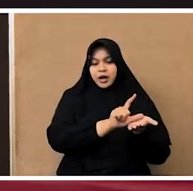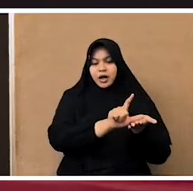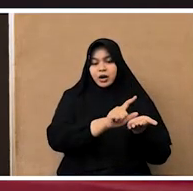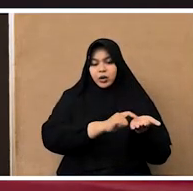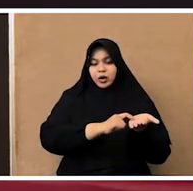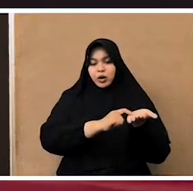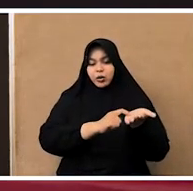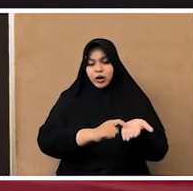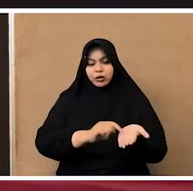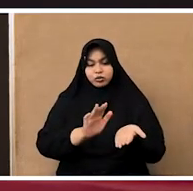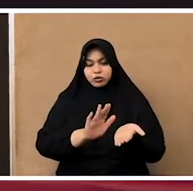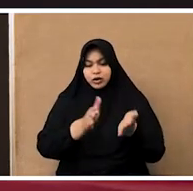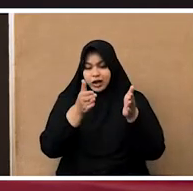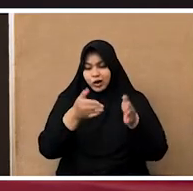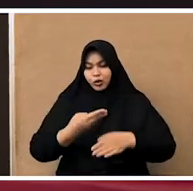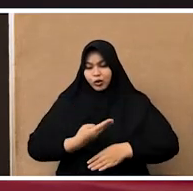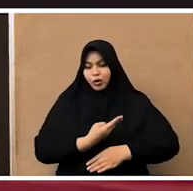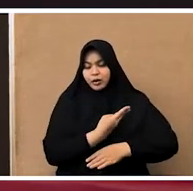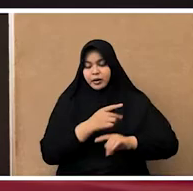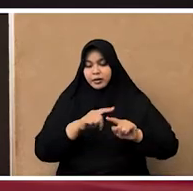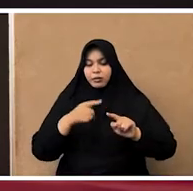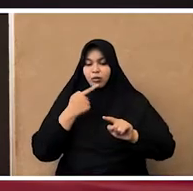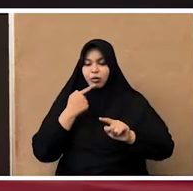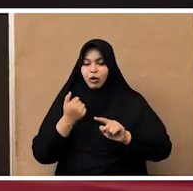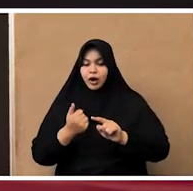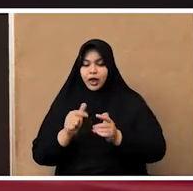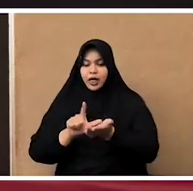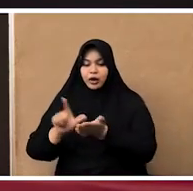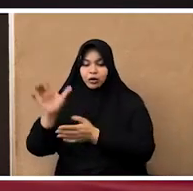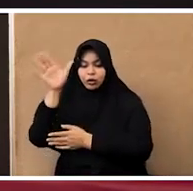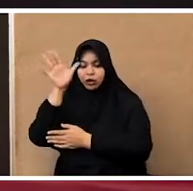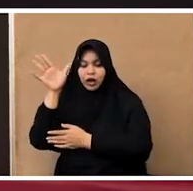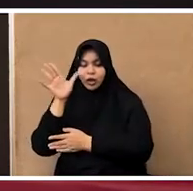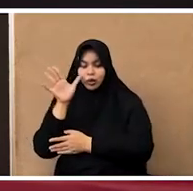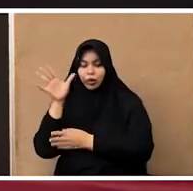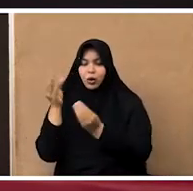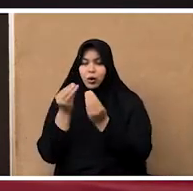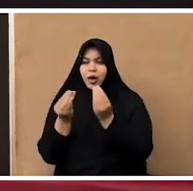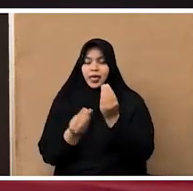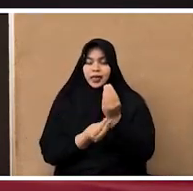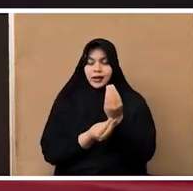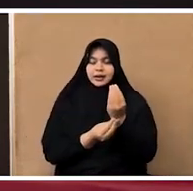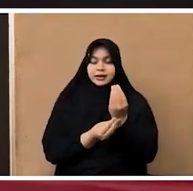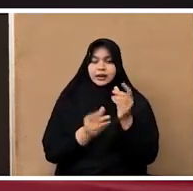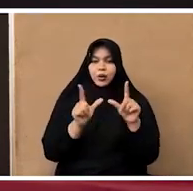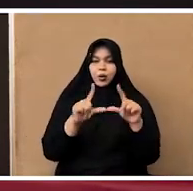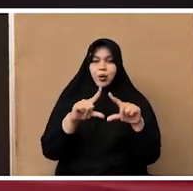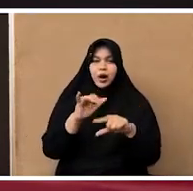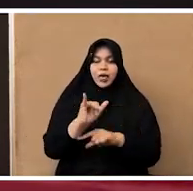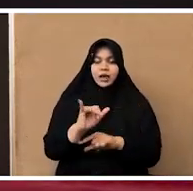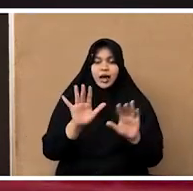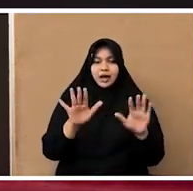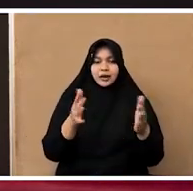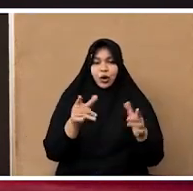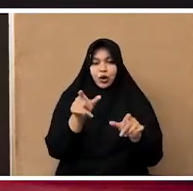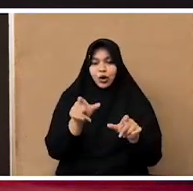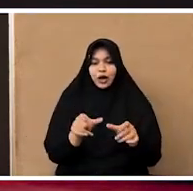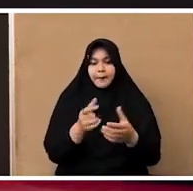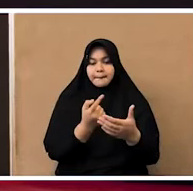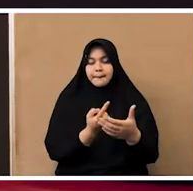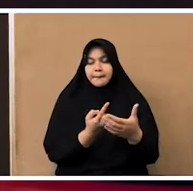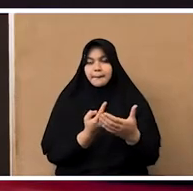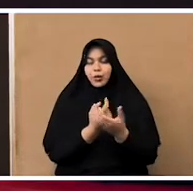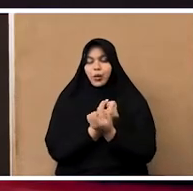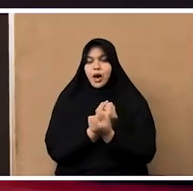tidak hanya oleh korban akan tetapi dapat pula dilakukan oleh orang tua wali dan kuasanya Jadi kalau anak menjadi korban itu